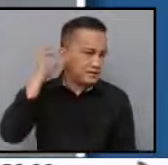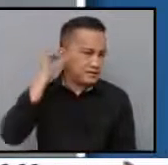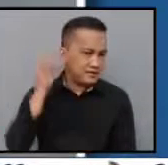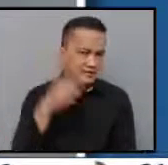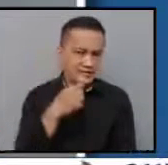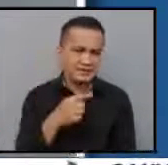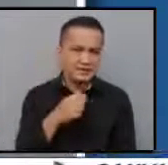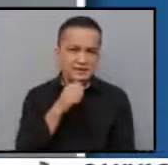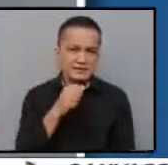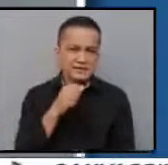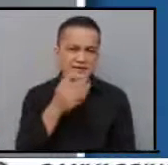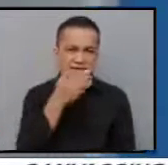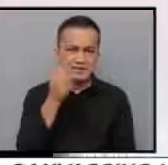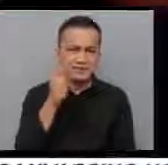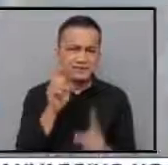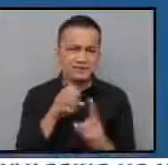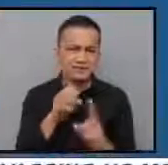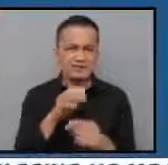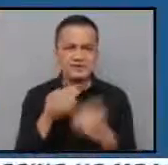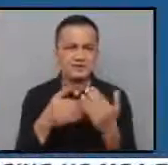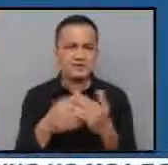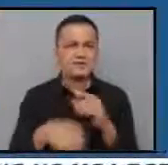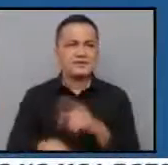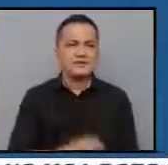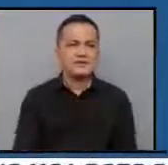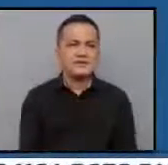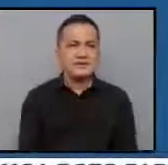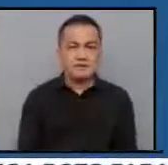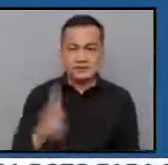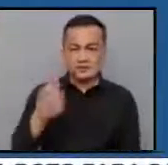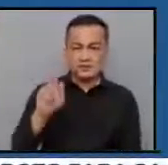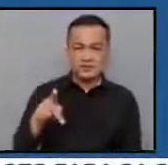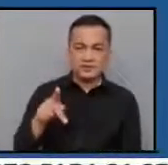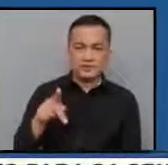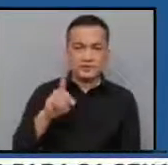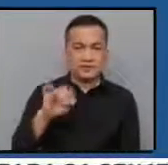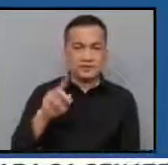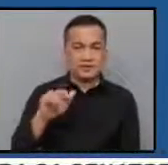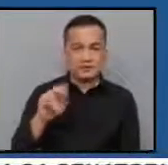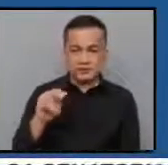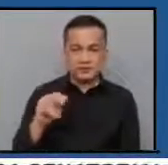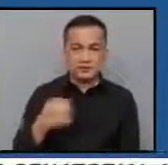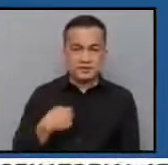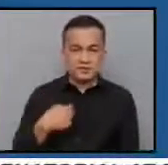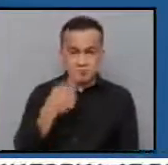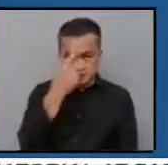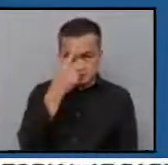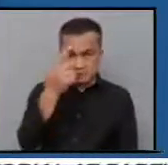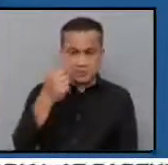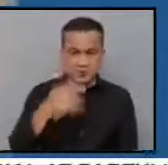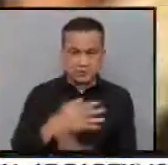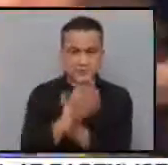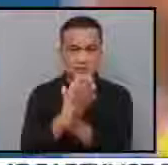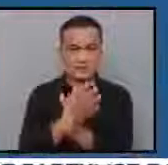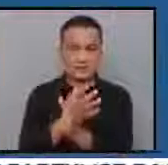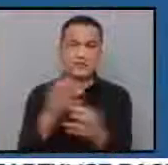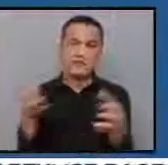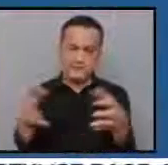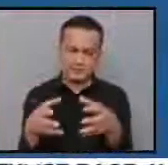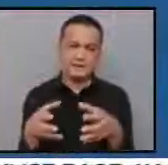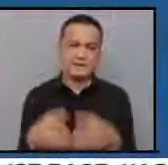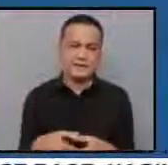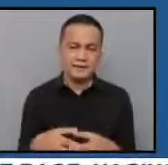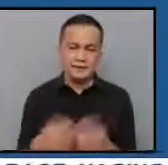exposure all the time. In UP Diliman, I was the only dabawenyo in our batch, and that pushed me